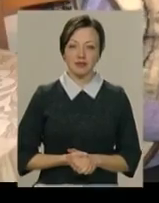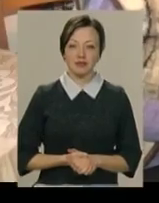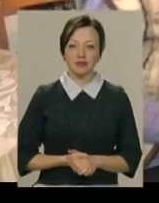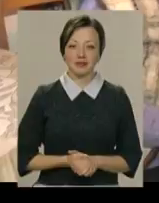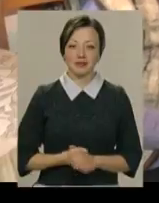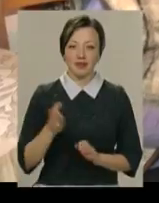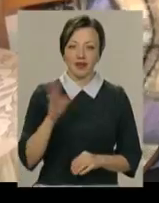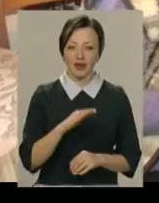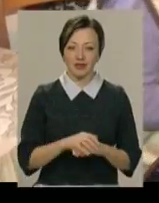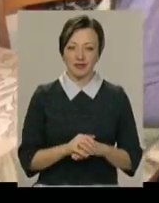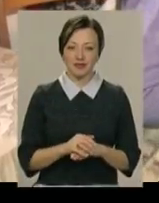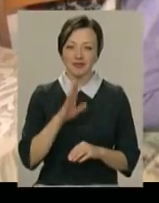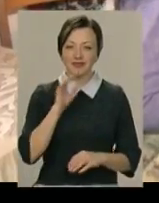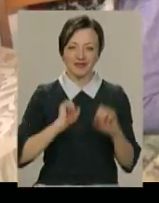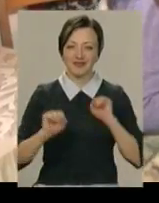Давай. Мить,